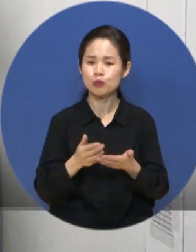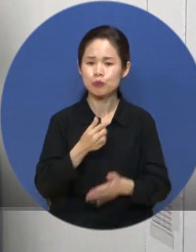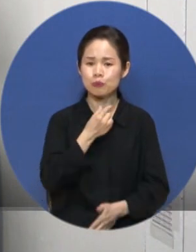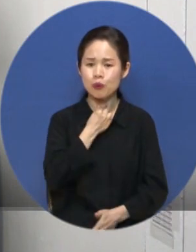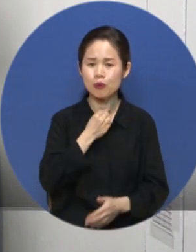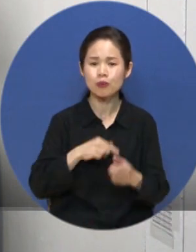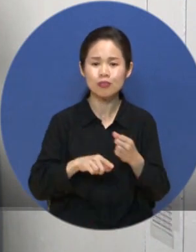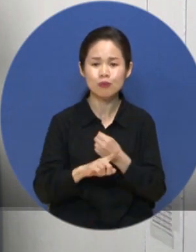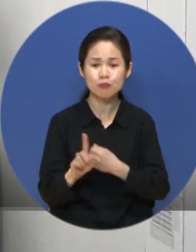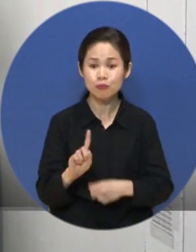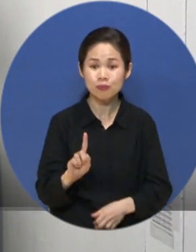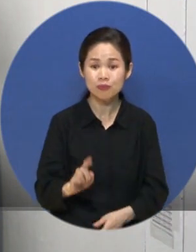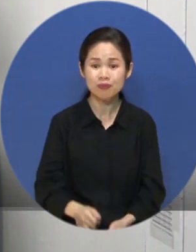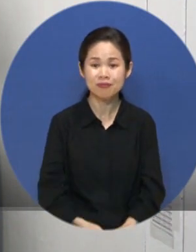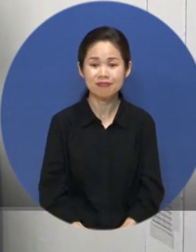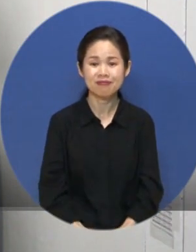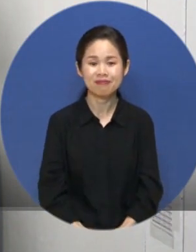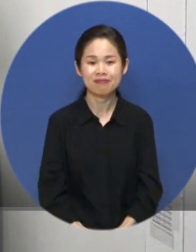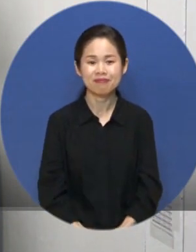그리고 싶었던 이유가 있을까요?